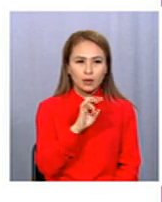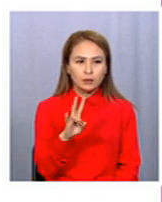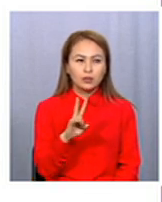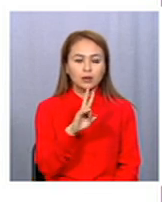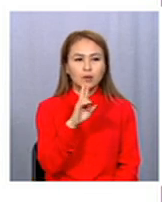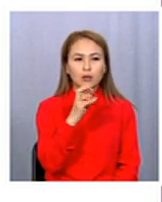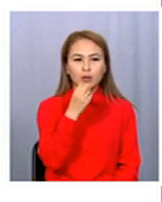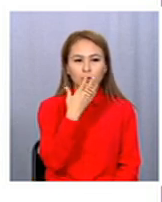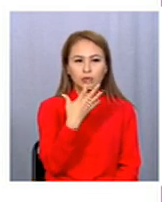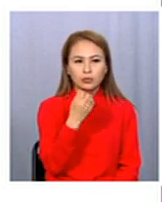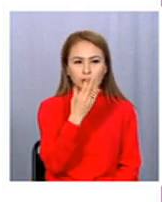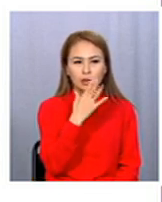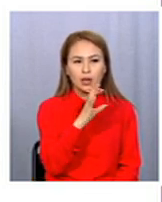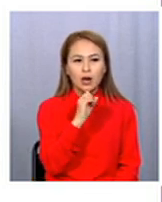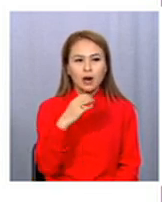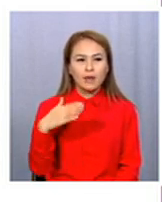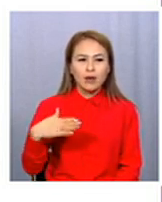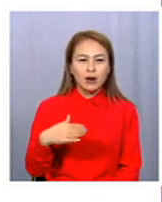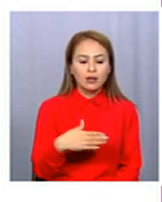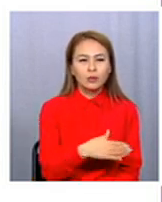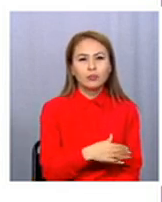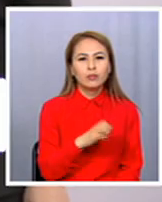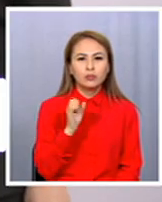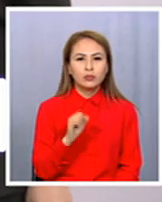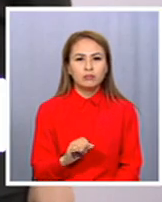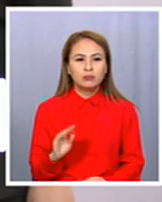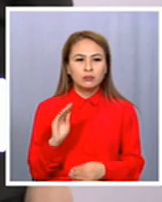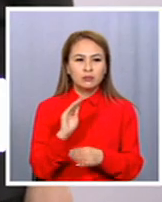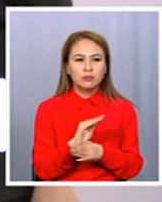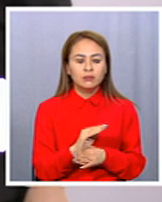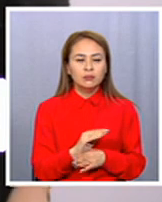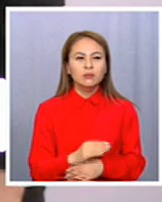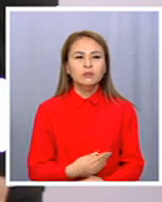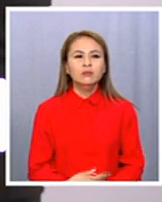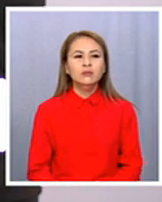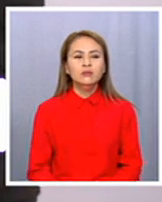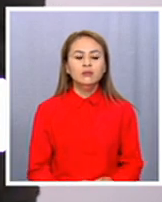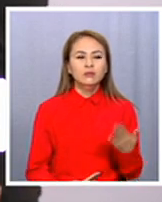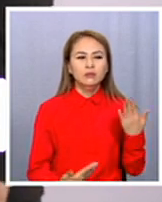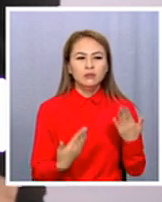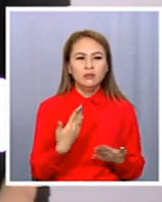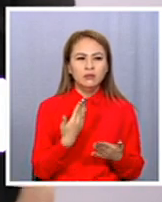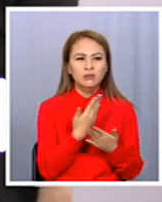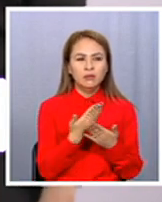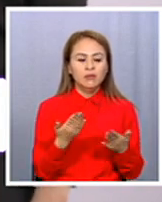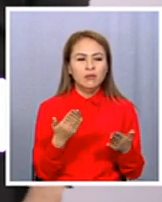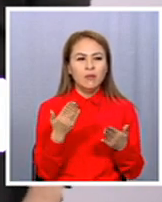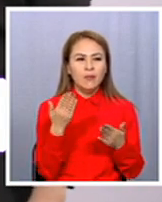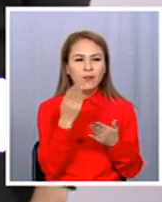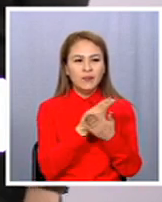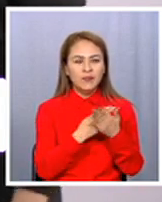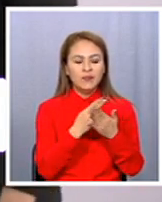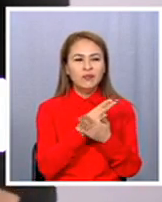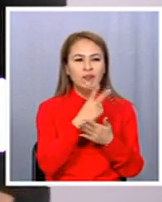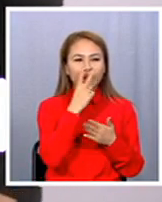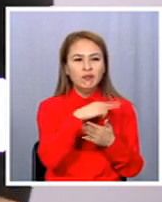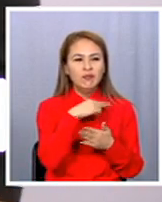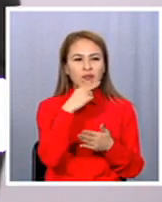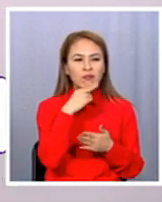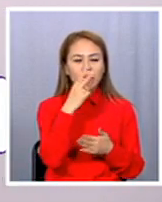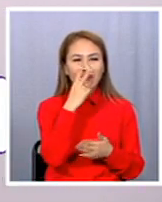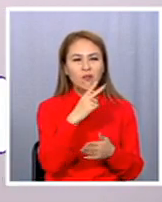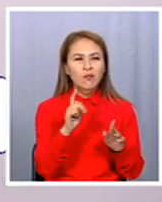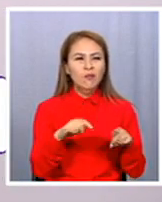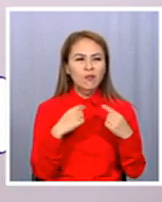гүлзарлар, аквариумдар жатқызуға болады. Балар, еніше мына суреттерге мән берейік. Бірінші сіздерге